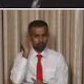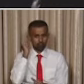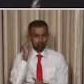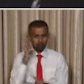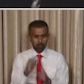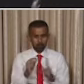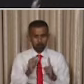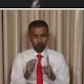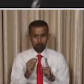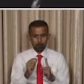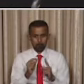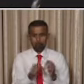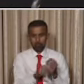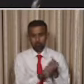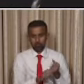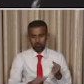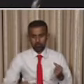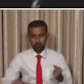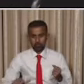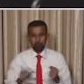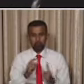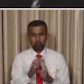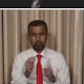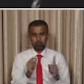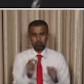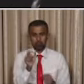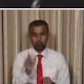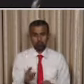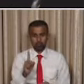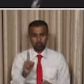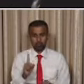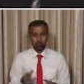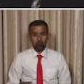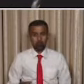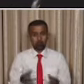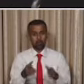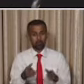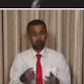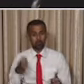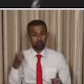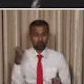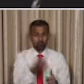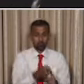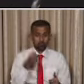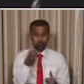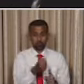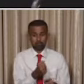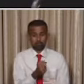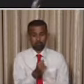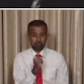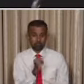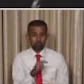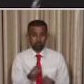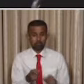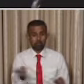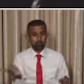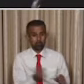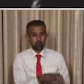මේ පාර්ලිමේන්තුව නියෝජනය කරන ගරු මන්ත්‍රීවරයෙක් පාරේ තලලා ඉතාම තිරස්තීන ලෙස